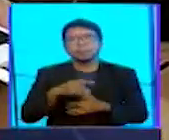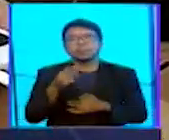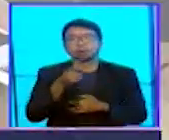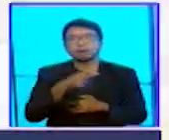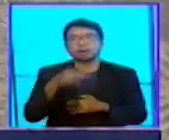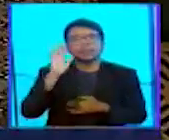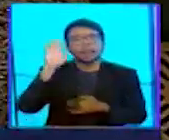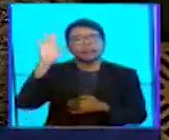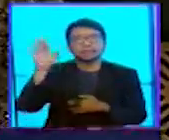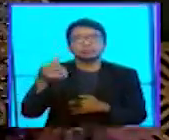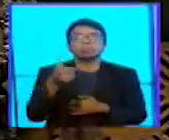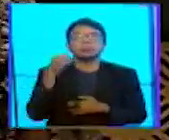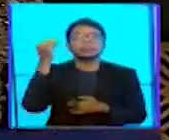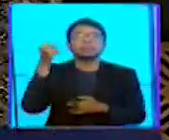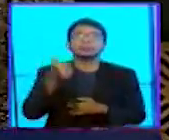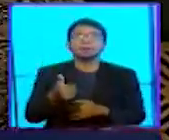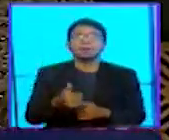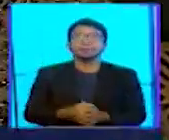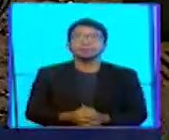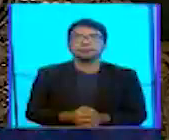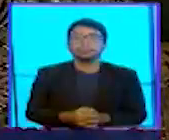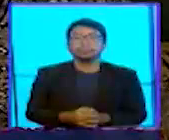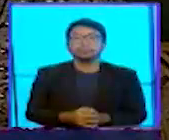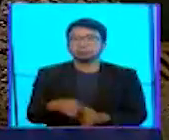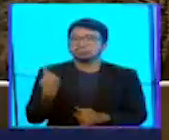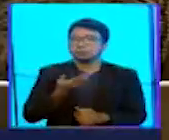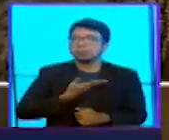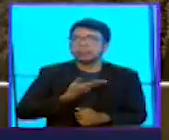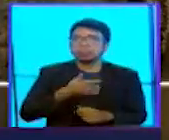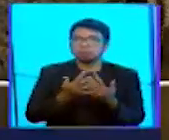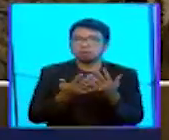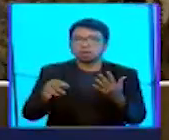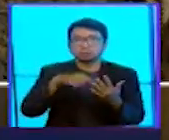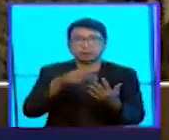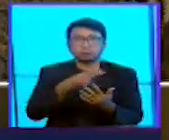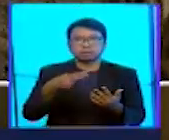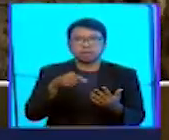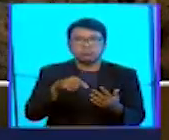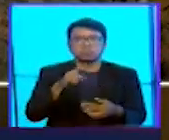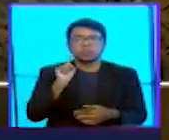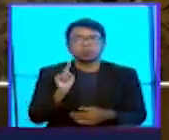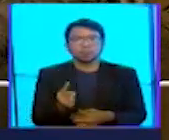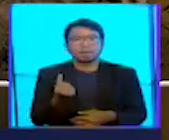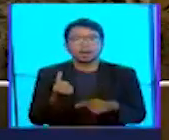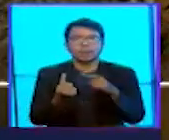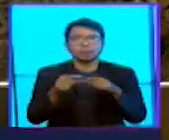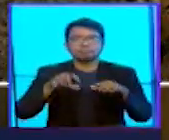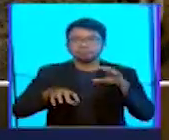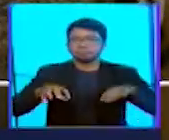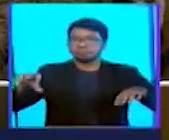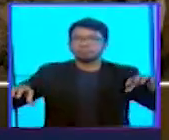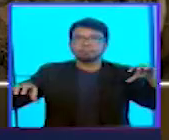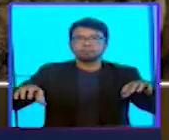yang kelima. Keinginan kita sebanyak-banyaknya masyarakat Indonesia, terutama yang tersebar di seluruh wilayah Indonesia sesuai